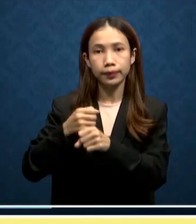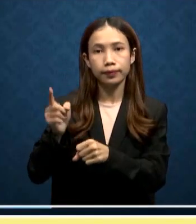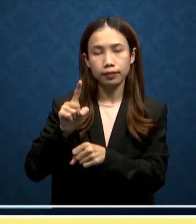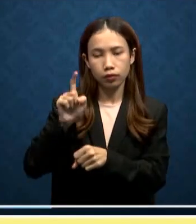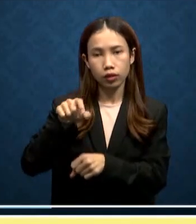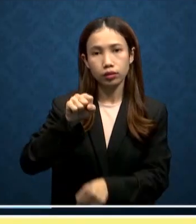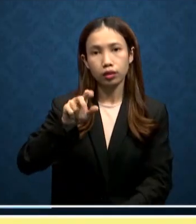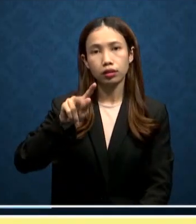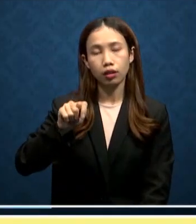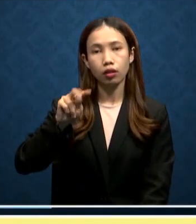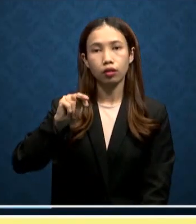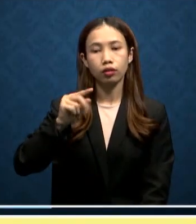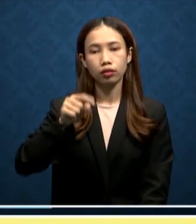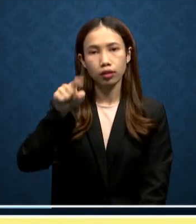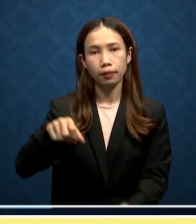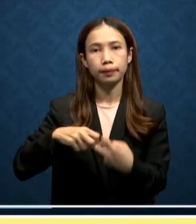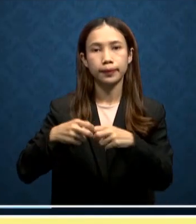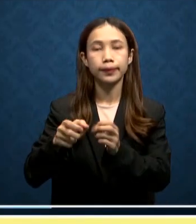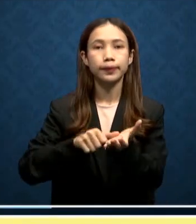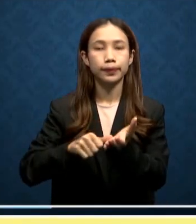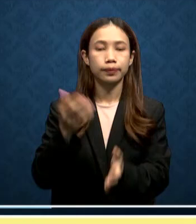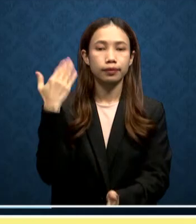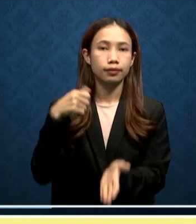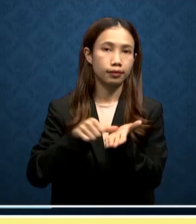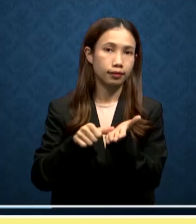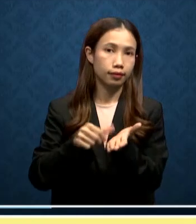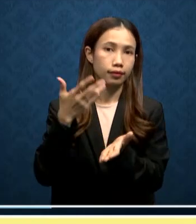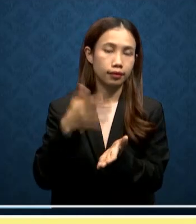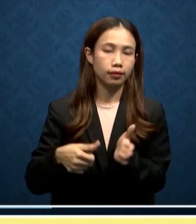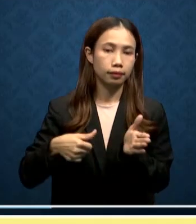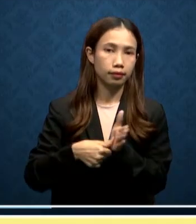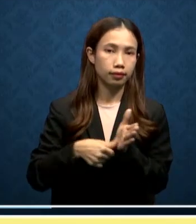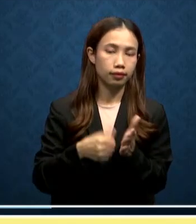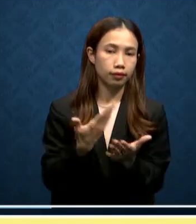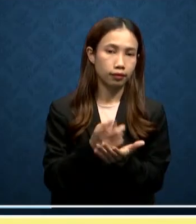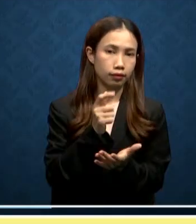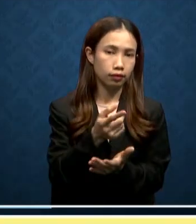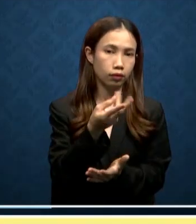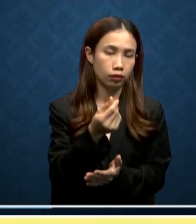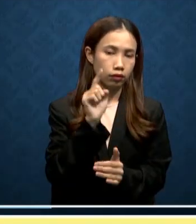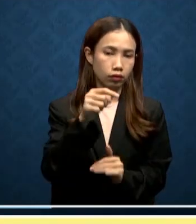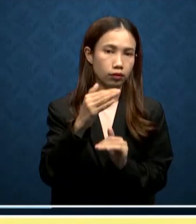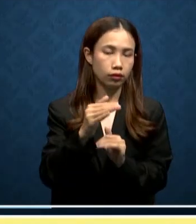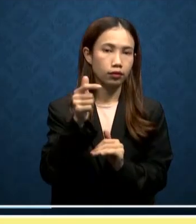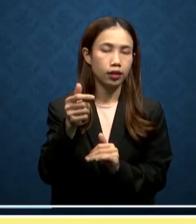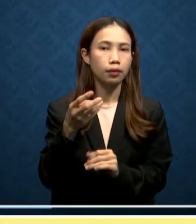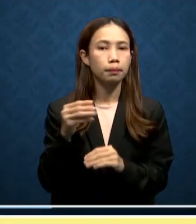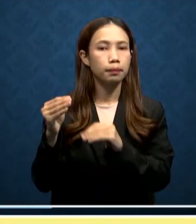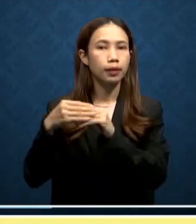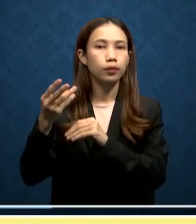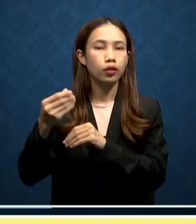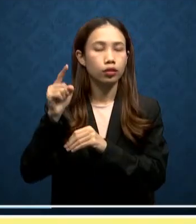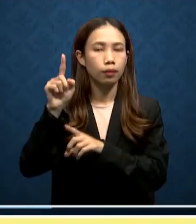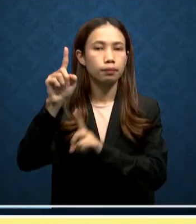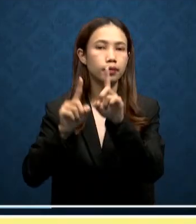เคยได้ให้ท่านแก้ไขท่านก็แก้ไขไปแล้วว่าหนี้ค้างเท่าไหร่จะต้องตั้งหนี้เผื่อจะสูญเท่าไหร่นะ